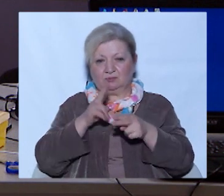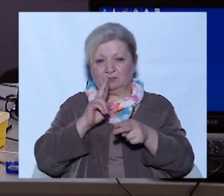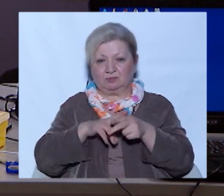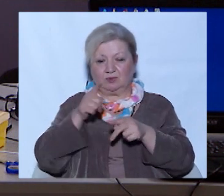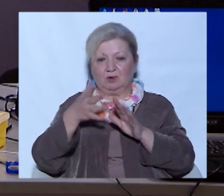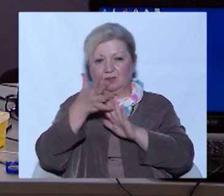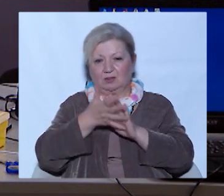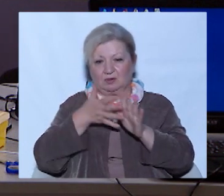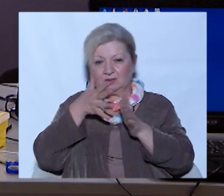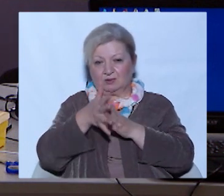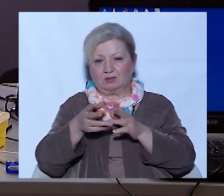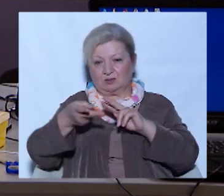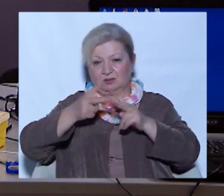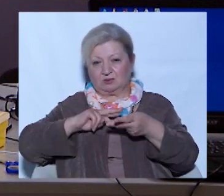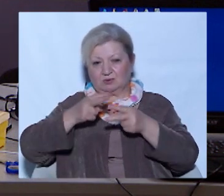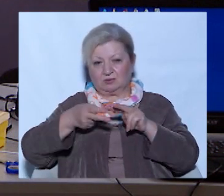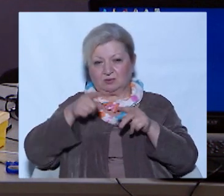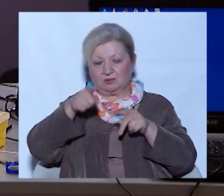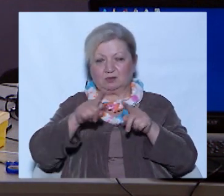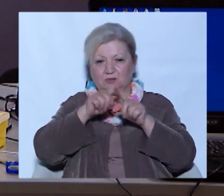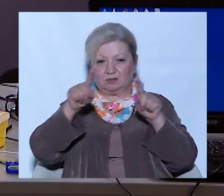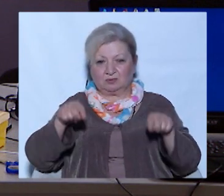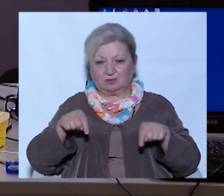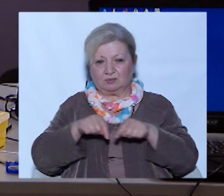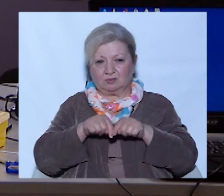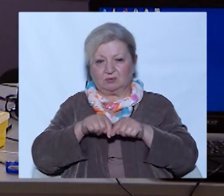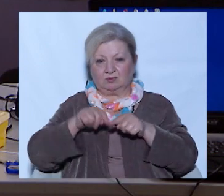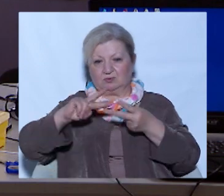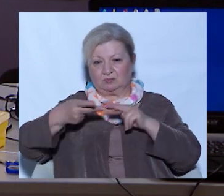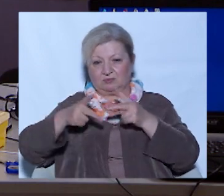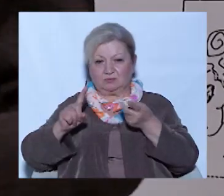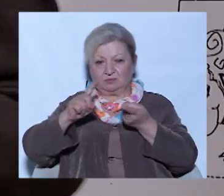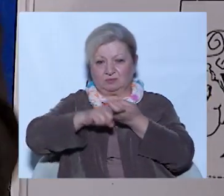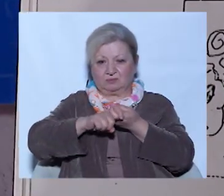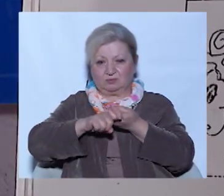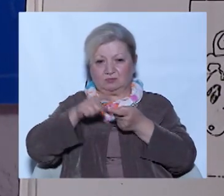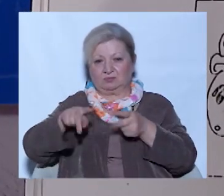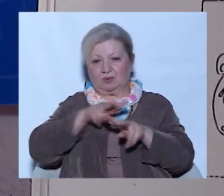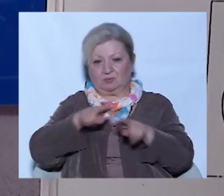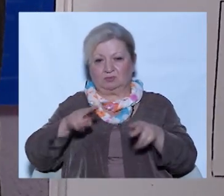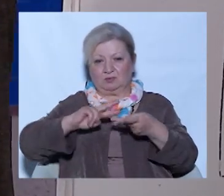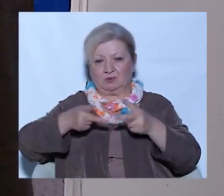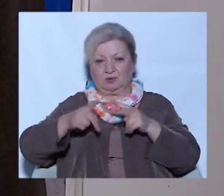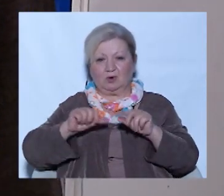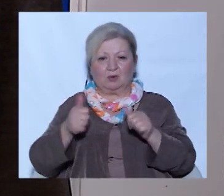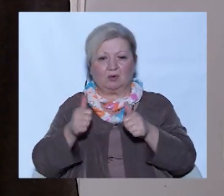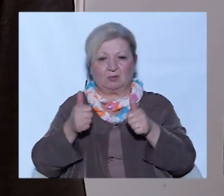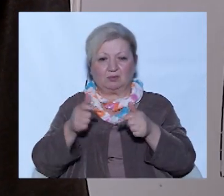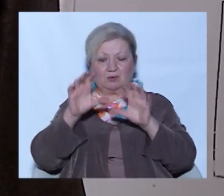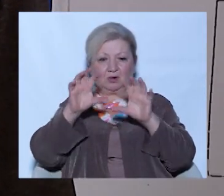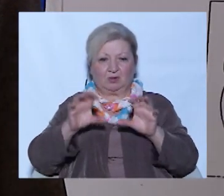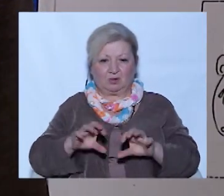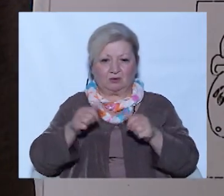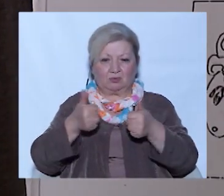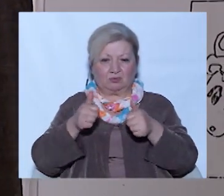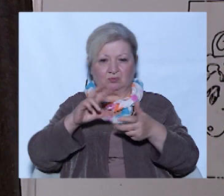არის. მაშინ სადამე გამოდის, რომ ნაკადი იცვლება ჩარჩოს ბრუნვასთან ერთად. რა კანონზომიერებით იცვლება?